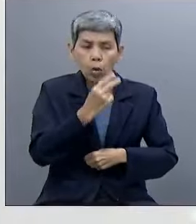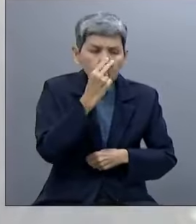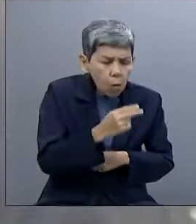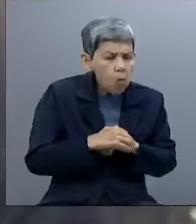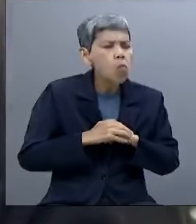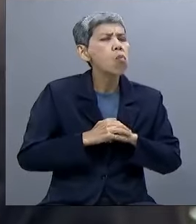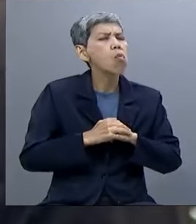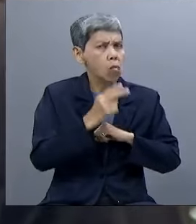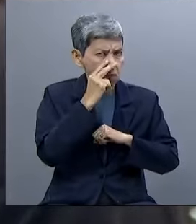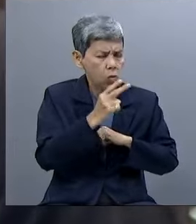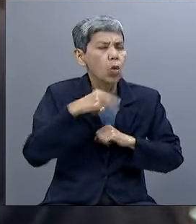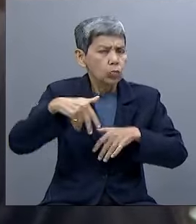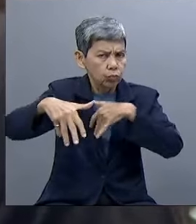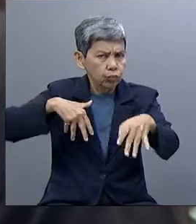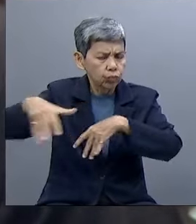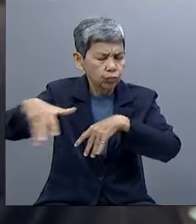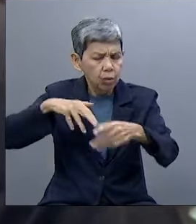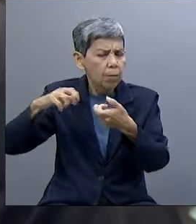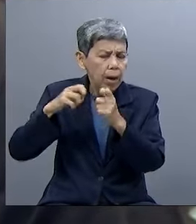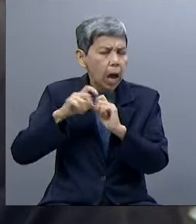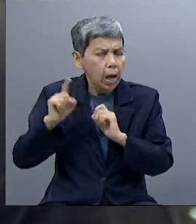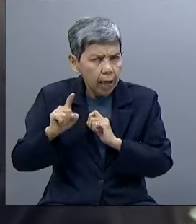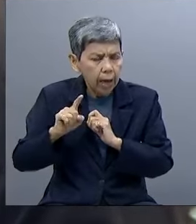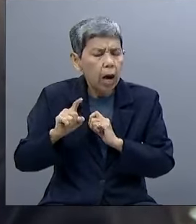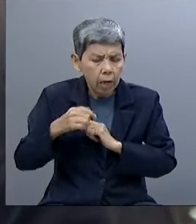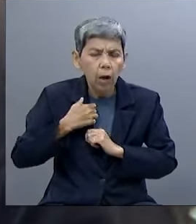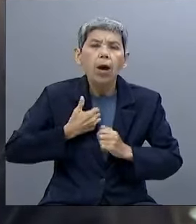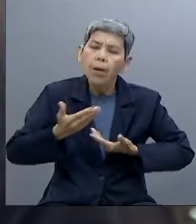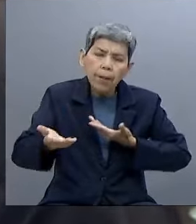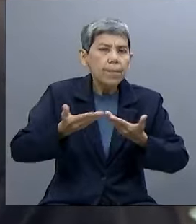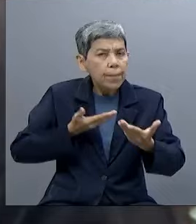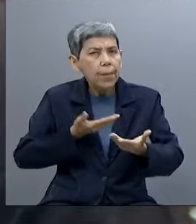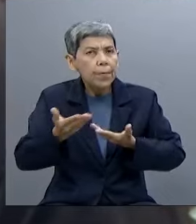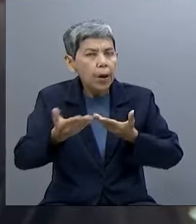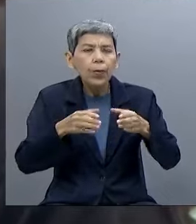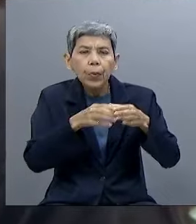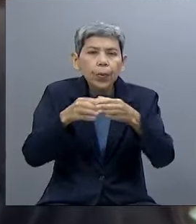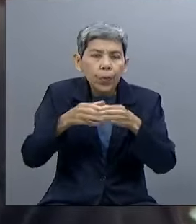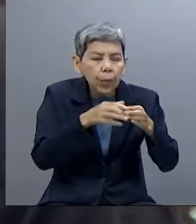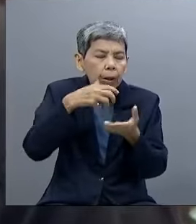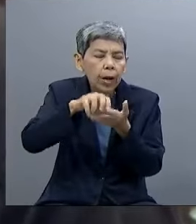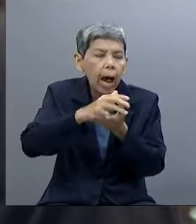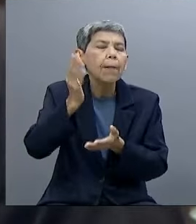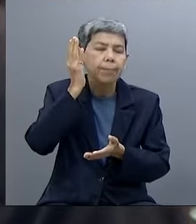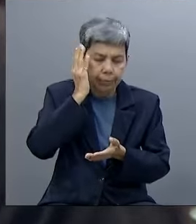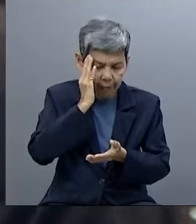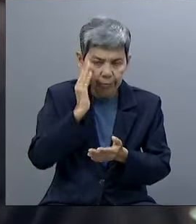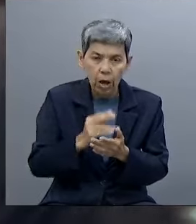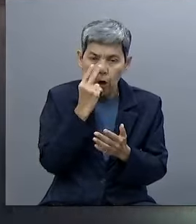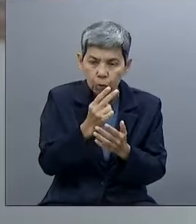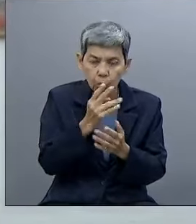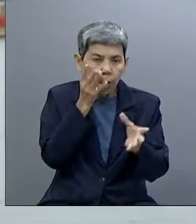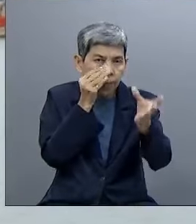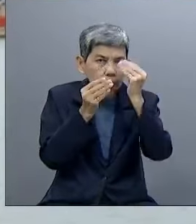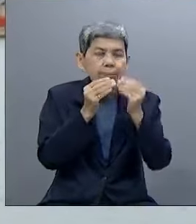ให้เจอว่าคนในชุมชนเจอประเด็นอะไรบ้างเราก็จะสอดแทรกไปในตัวทริปตัวทัวร์ของเราอะไรอย่างนี้ค่ะพาไปเจอประสบการณ์